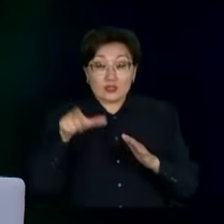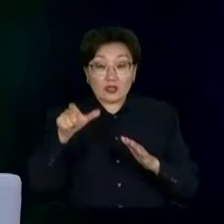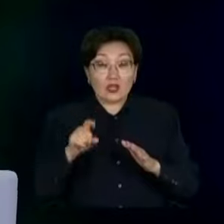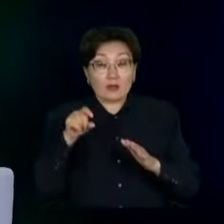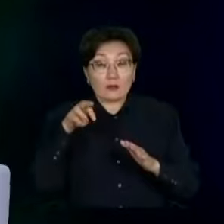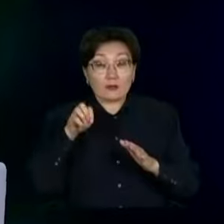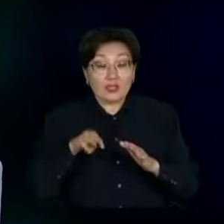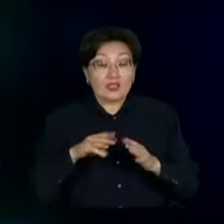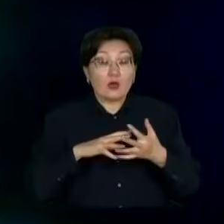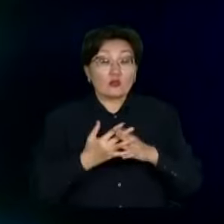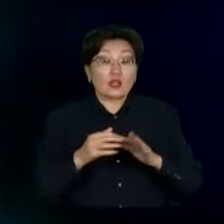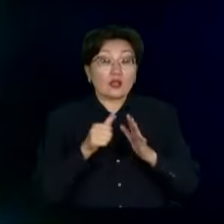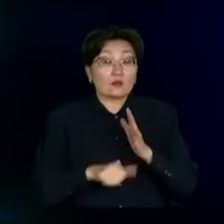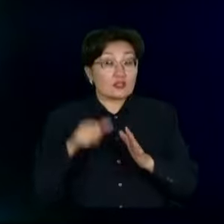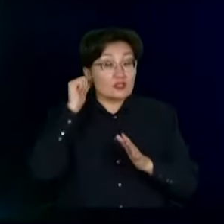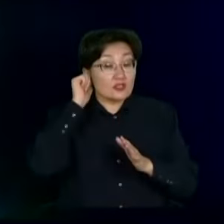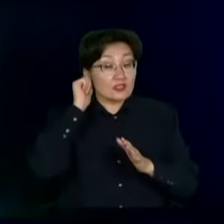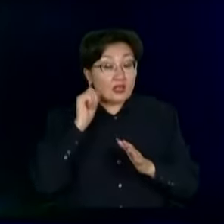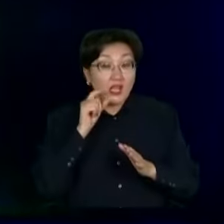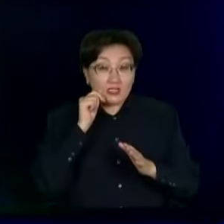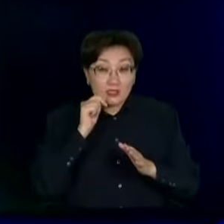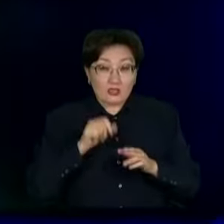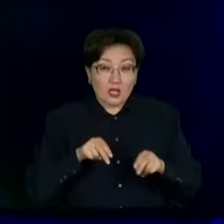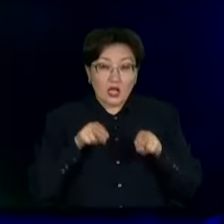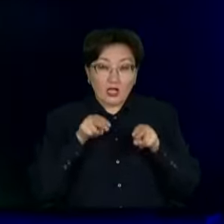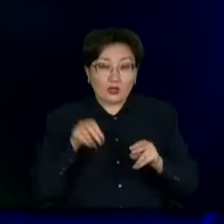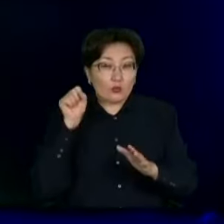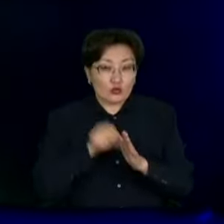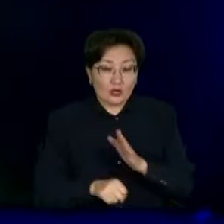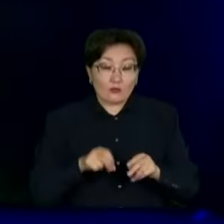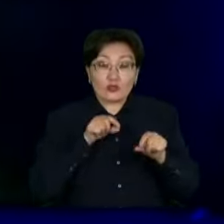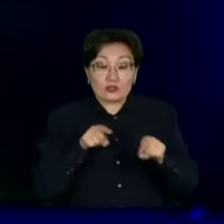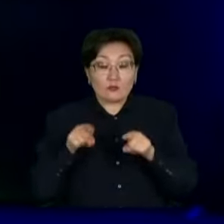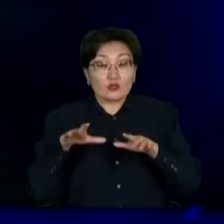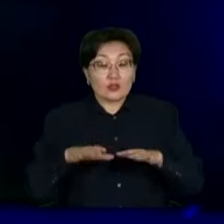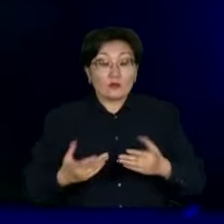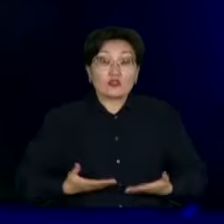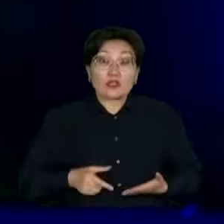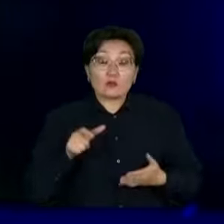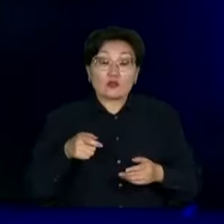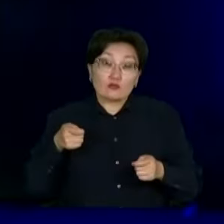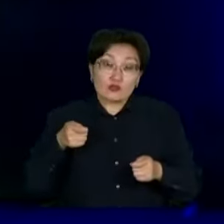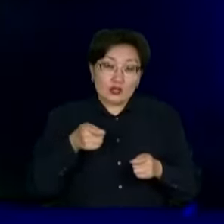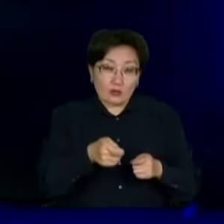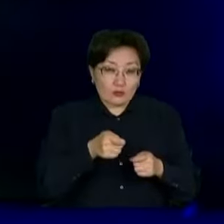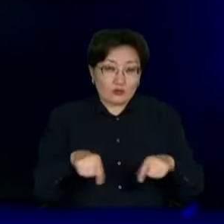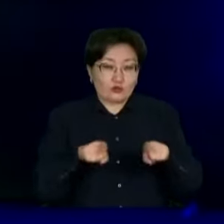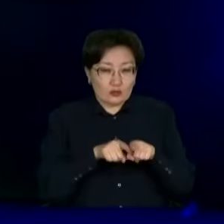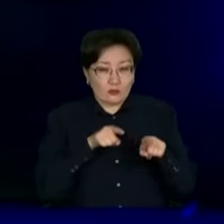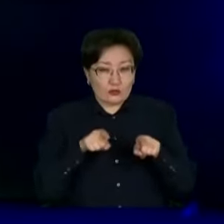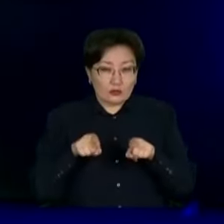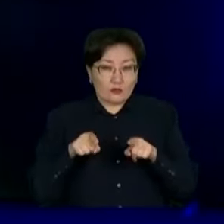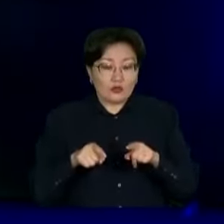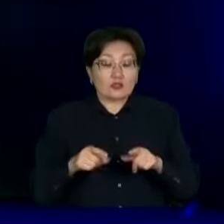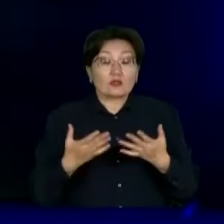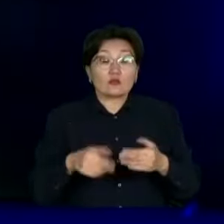ауылында 60 жастағы ақсақалды атып өлтіремін деп қорқытқан. Артынша ол жергілікті тұрғынға пышақпен де сес көрсетіпті. Оны